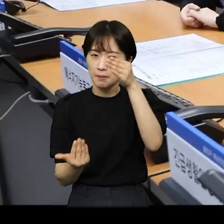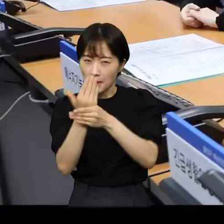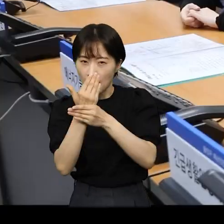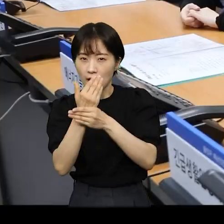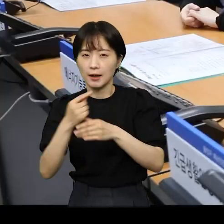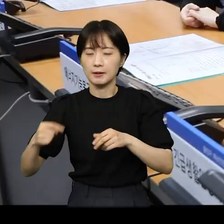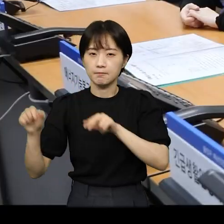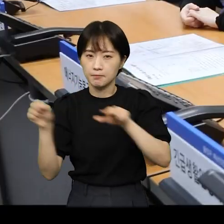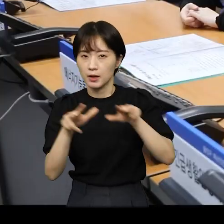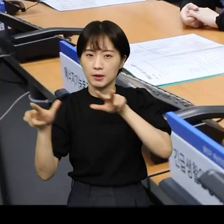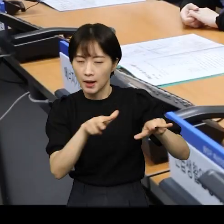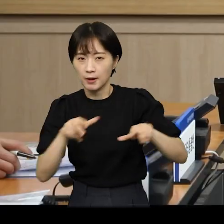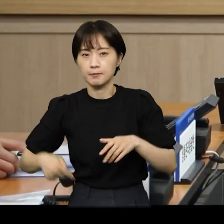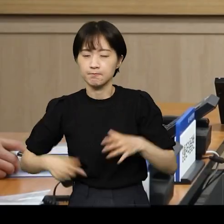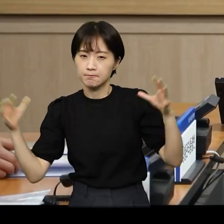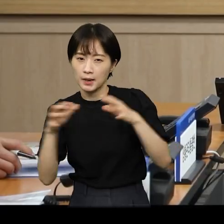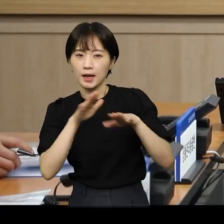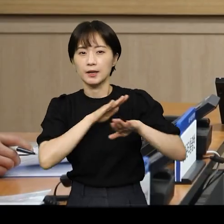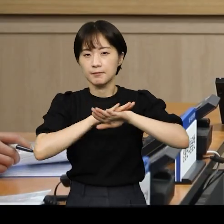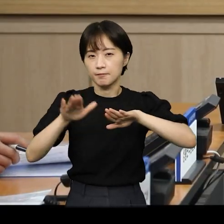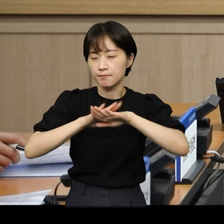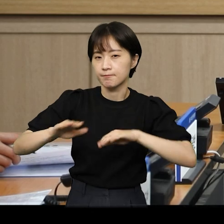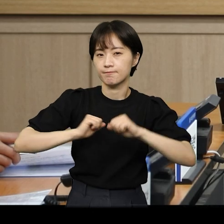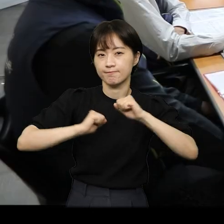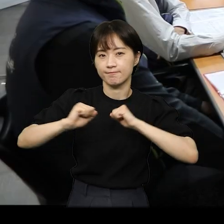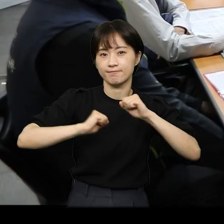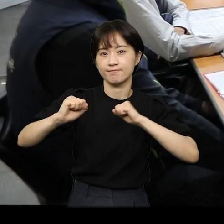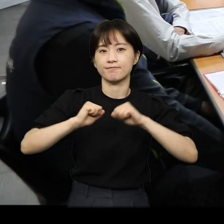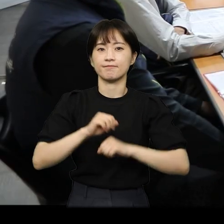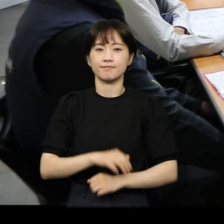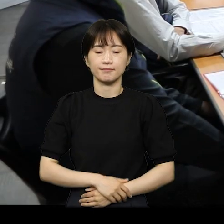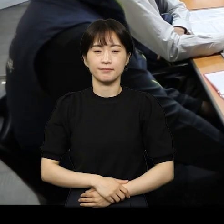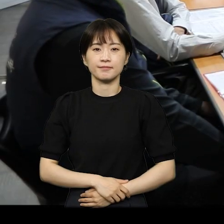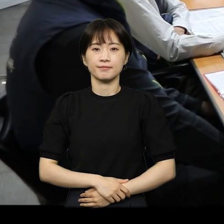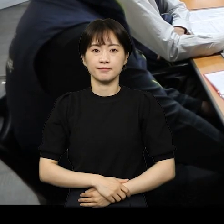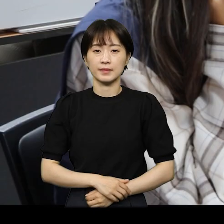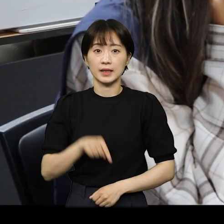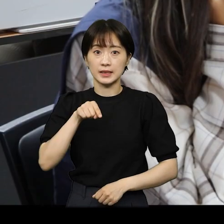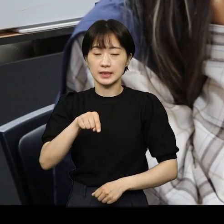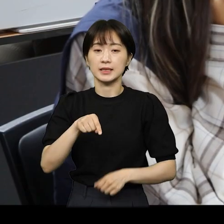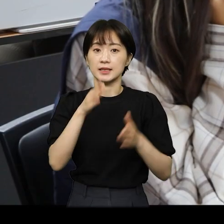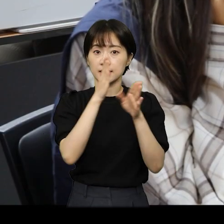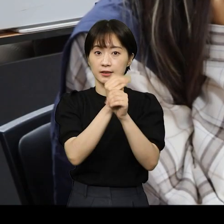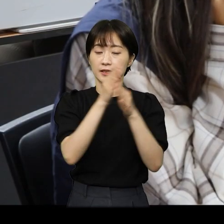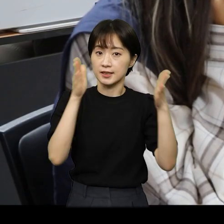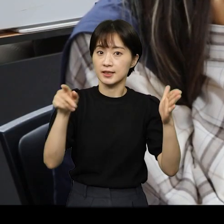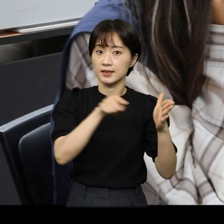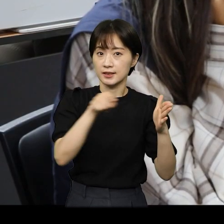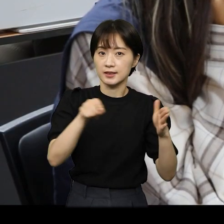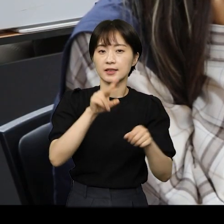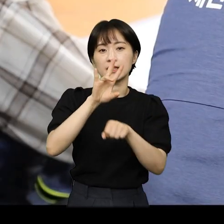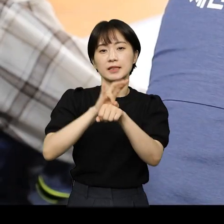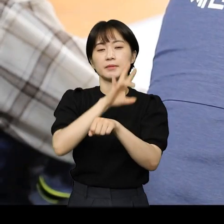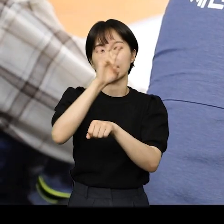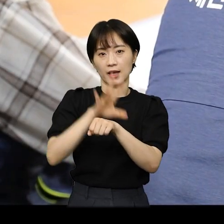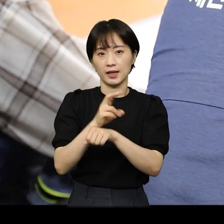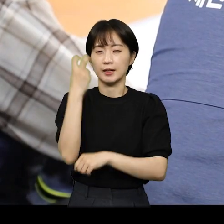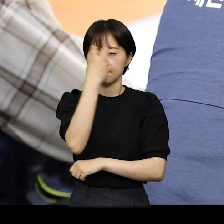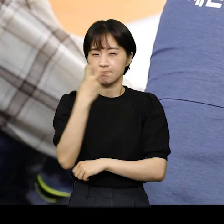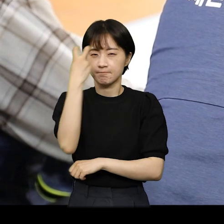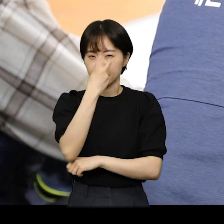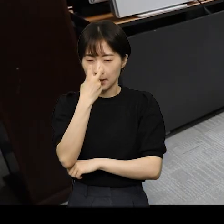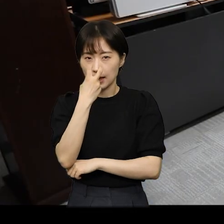협조체제를 유지하며 원활한 재해대책 업무를 수행하고 있는데요. 풍수해 대책기간에는 24시간